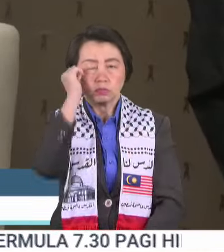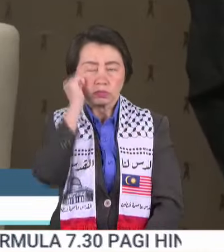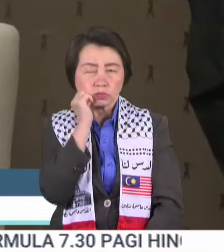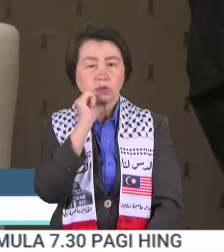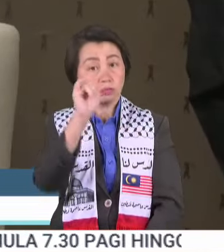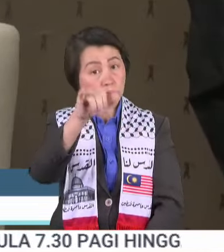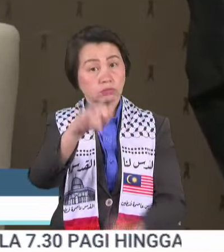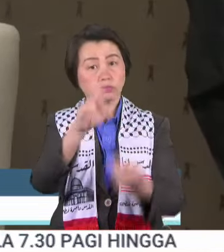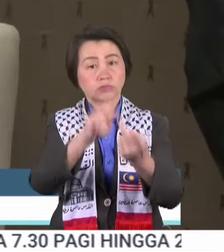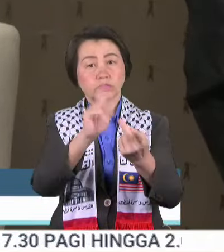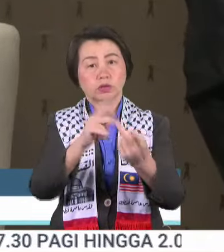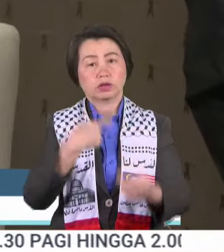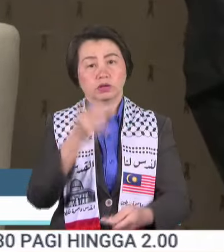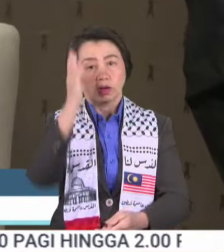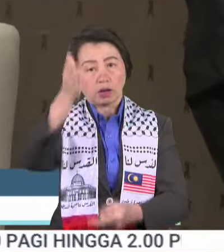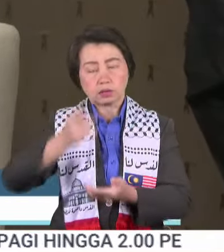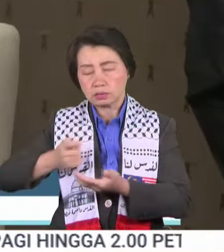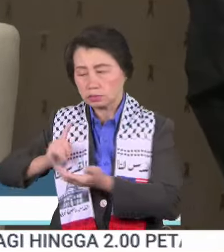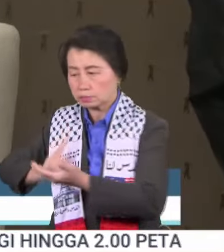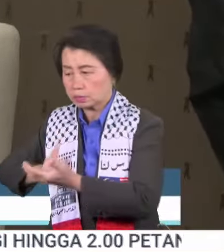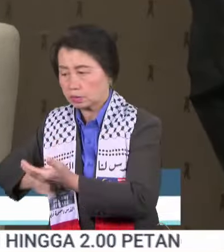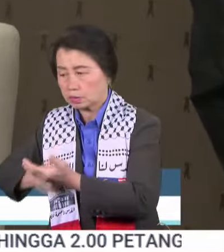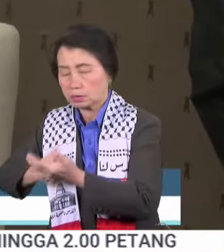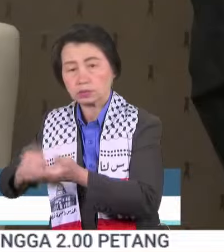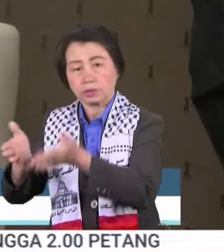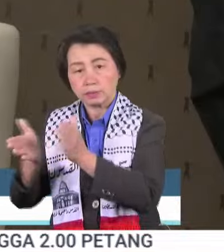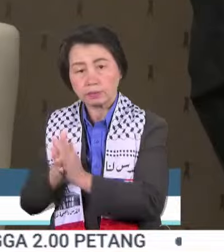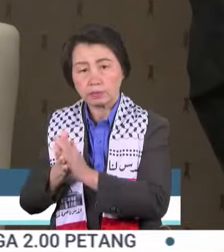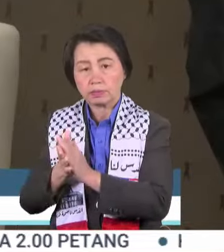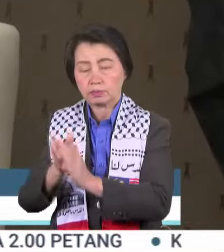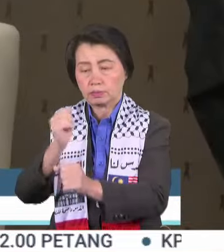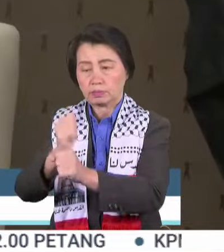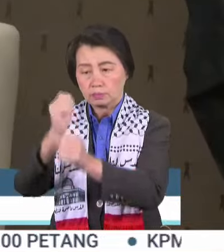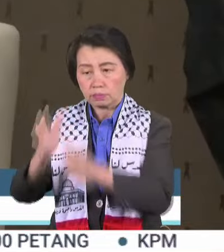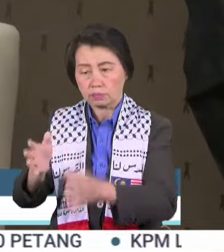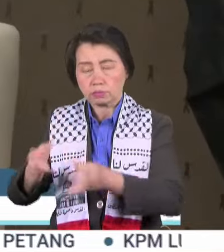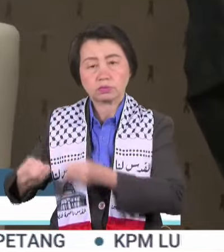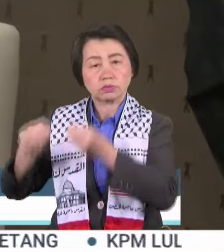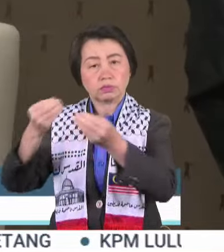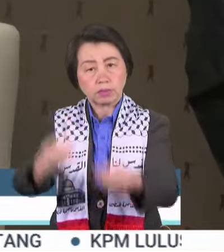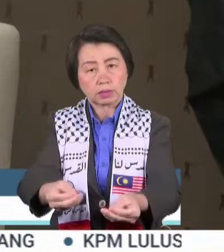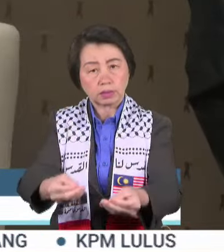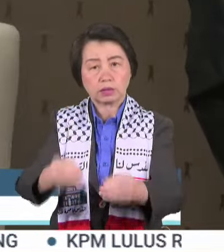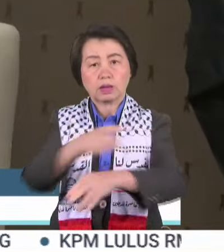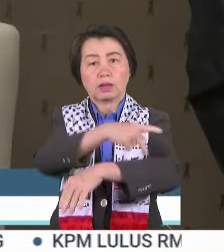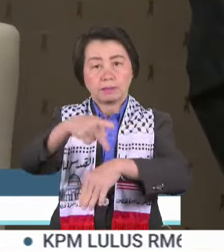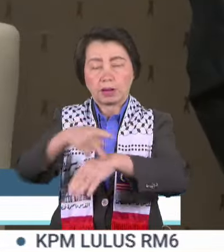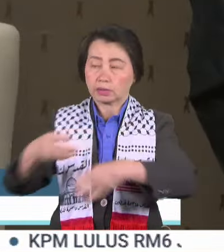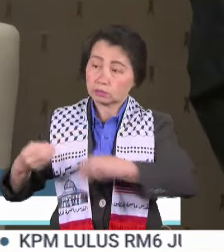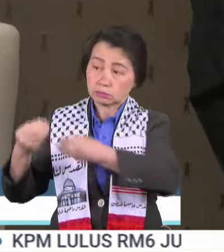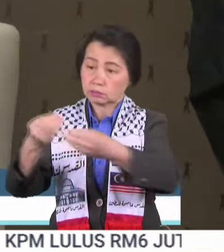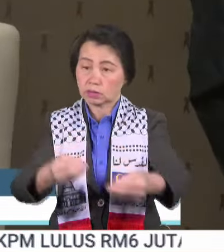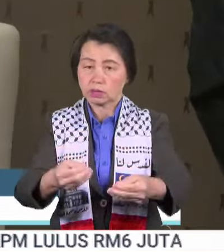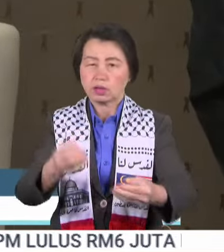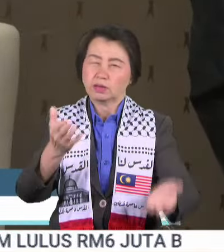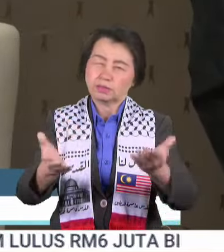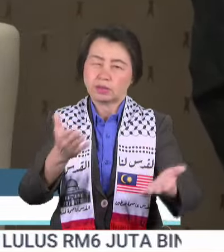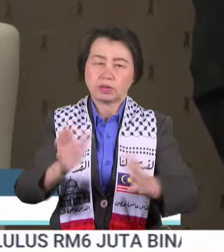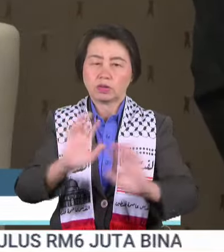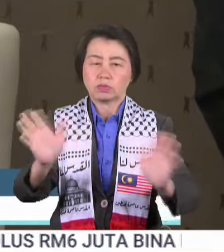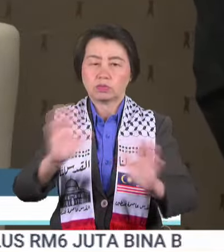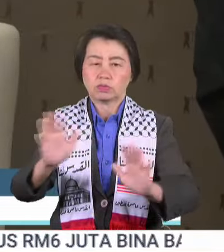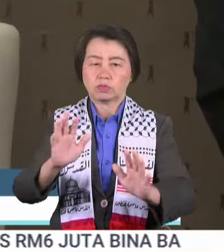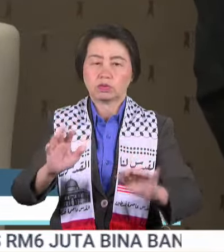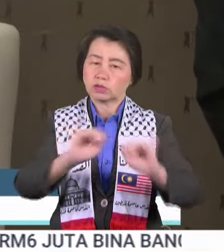warga emas, dan kita akan bincang untuk minta operator golf course untuk bagikan. Mungkin dia bukan Isnin